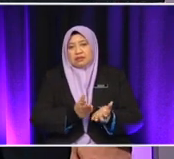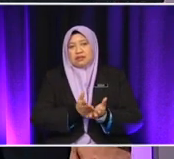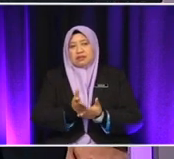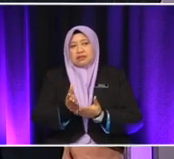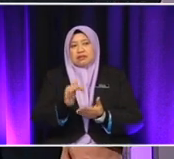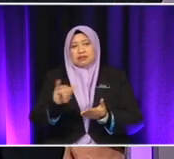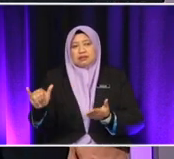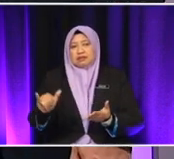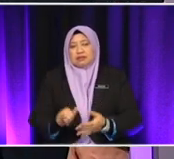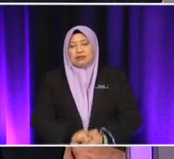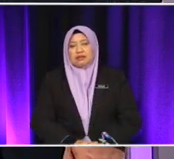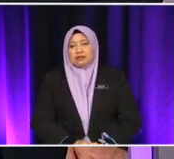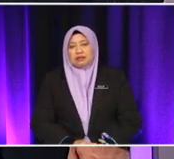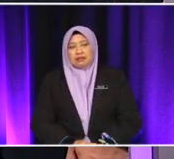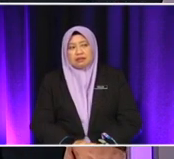kita lihat